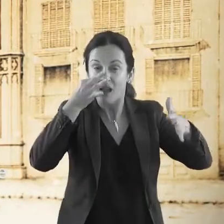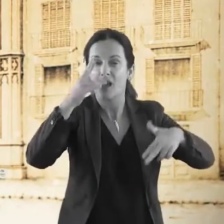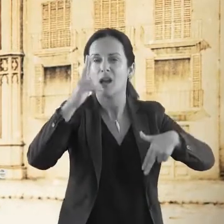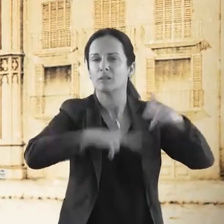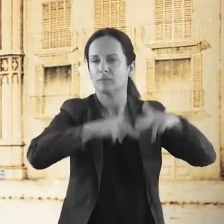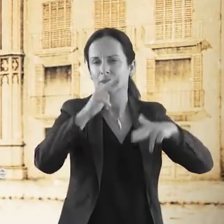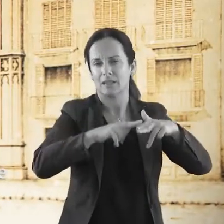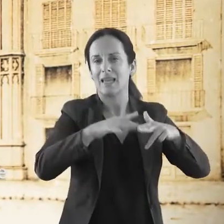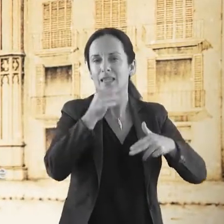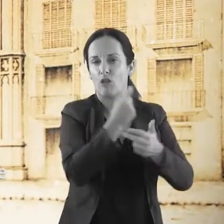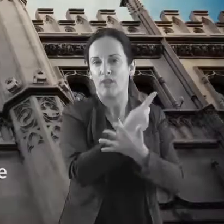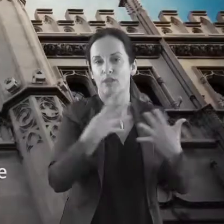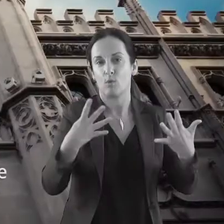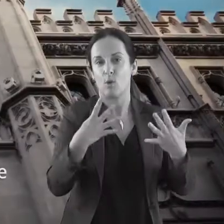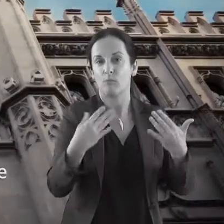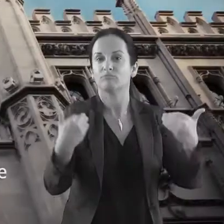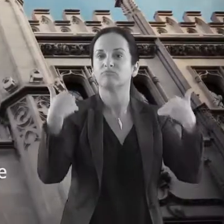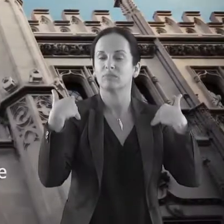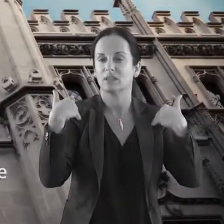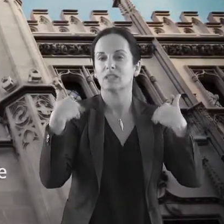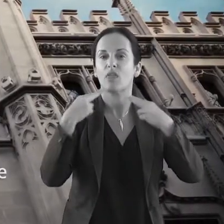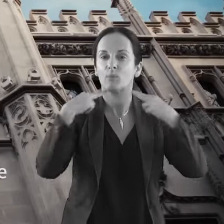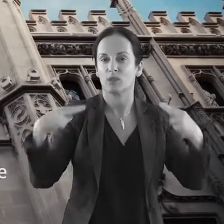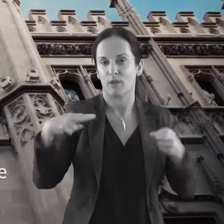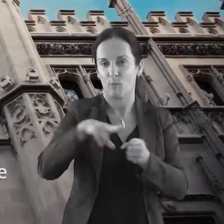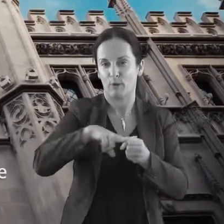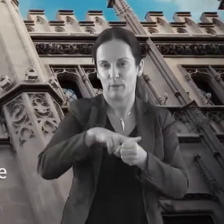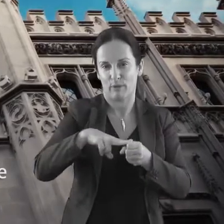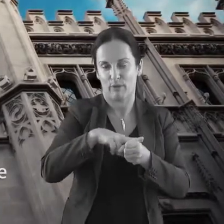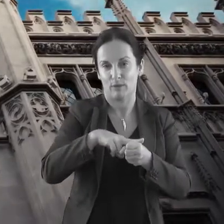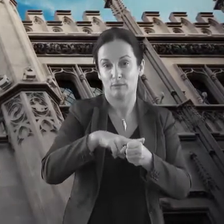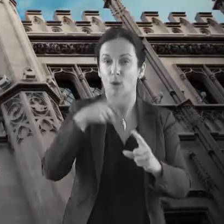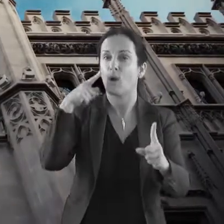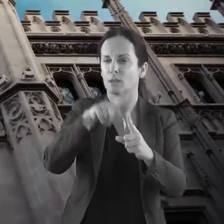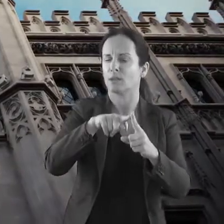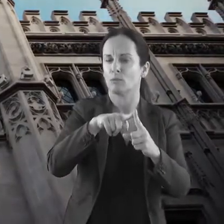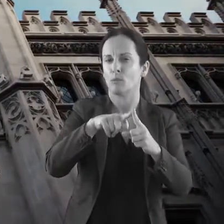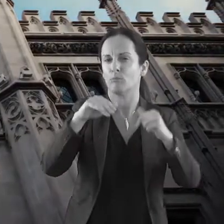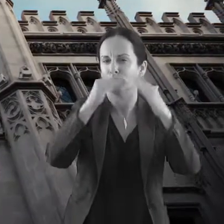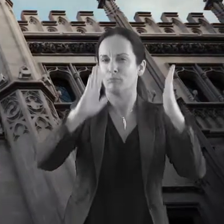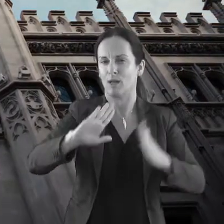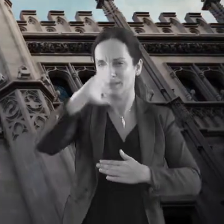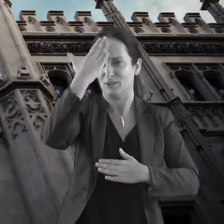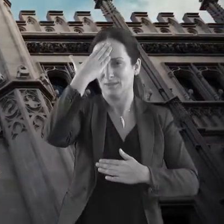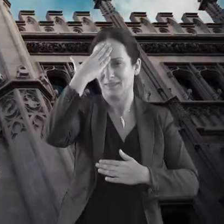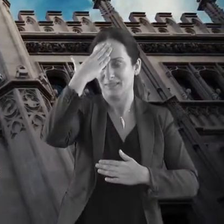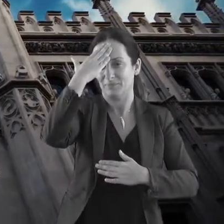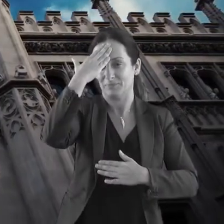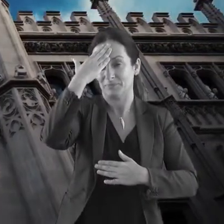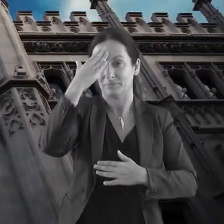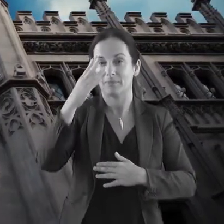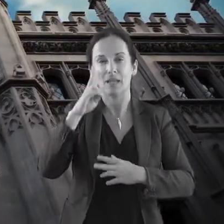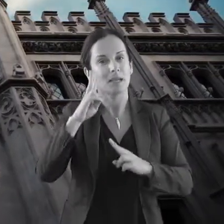la Diputació Provincial de Balears per convertir-se en la seu. El primer que podem observar és la façana de